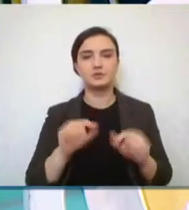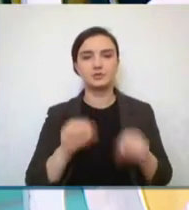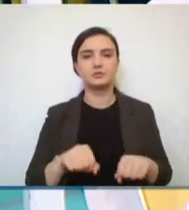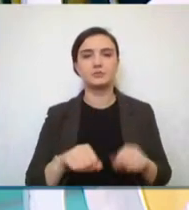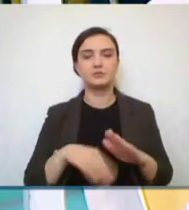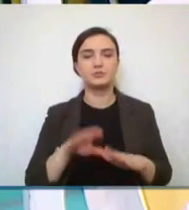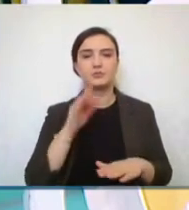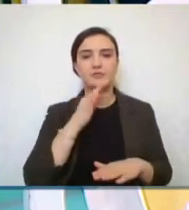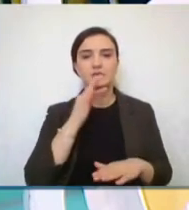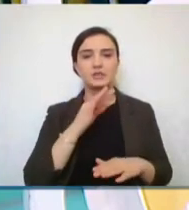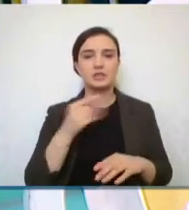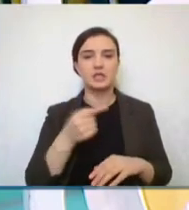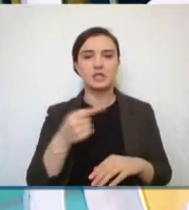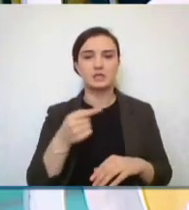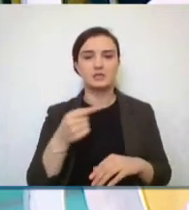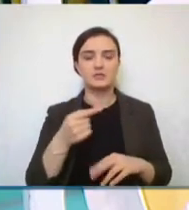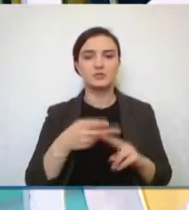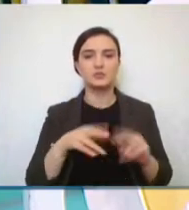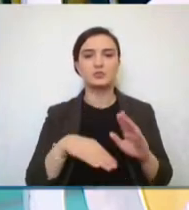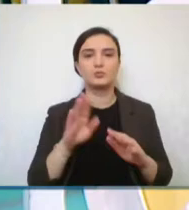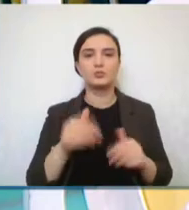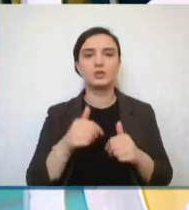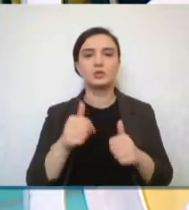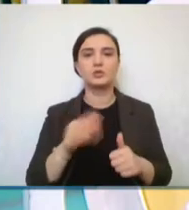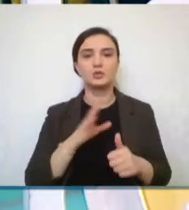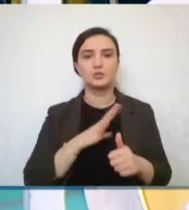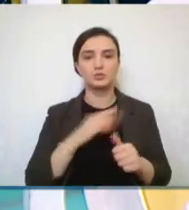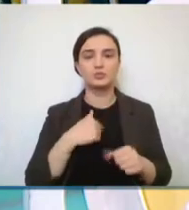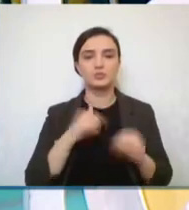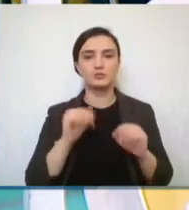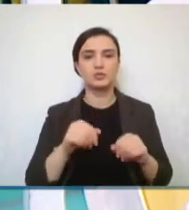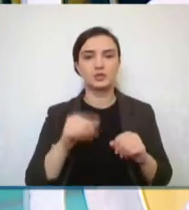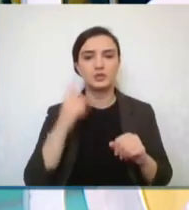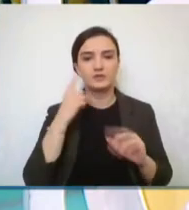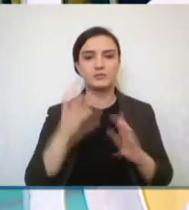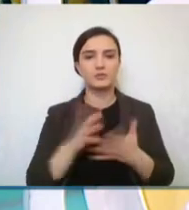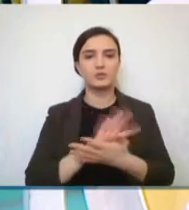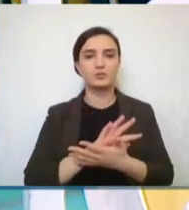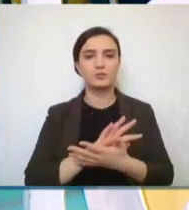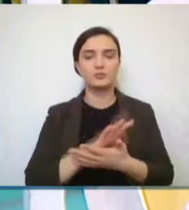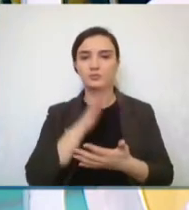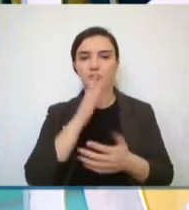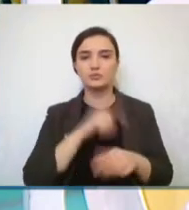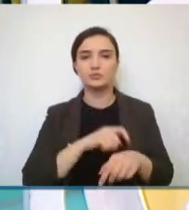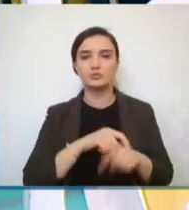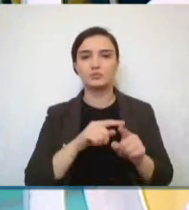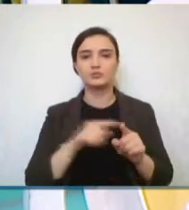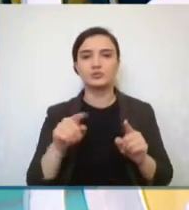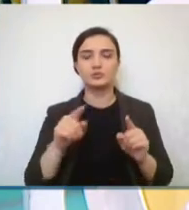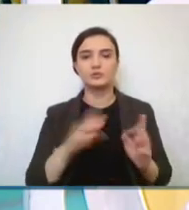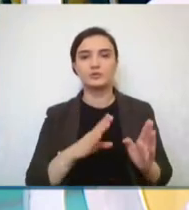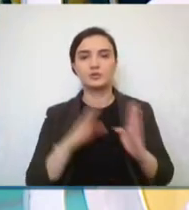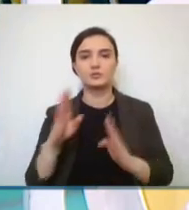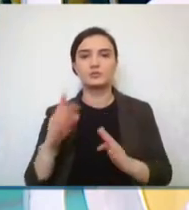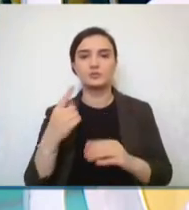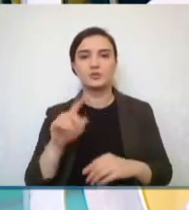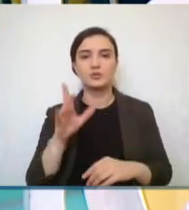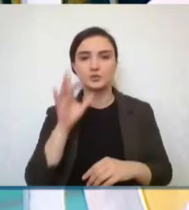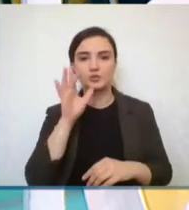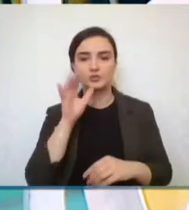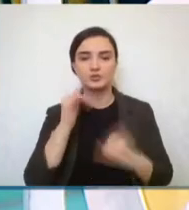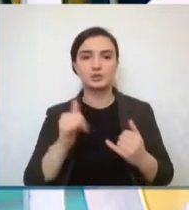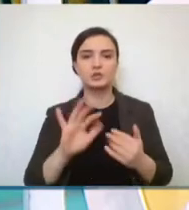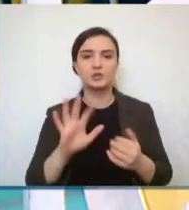რას ვამბობ? უფრო კარგად ვიყო, მე შემიძლია გადავიფიქრო დროში, გადავიტანო სხვა დროში, ხო? თქვათ, ეხლა არა, ორი თვის